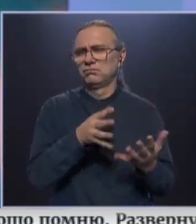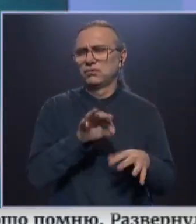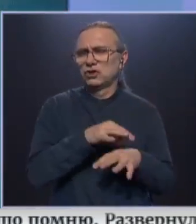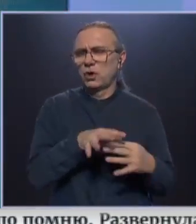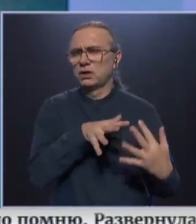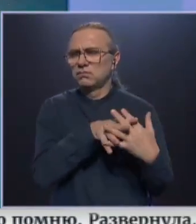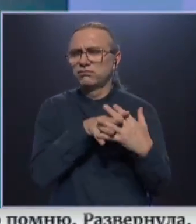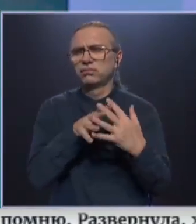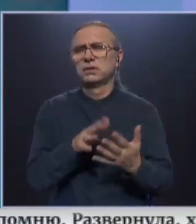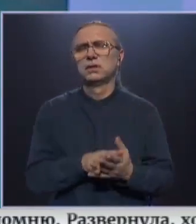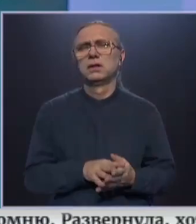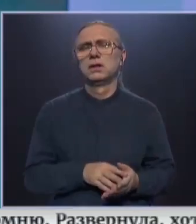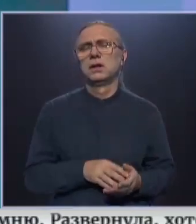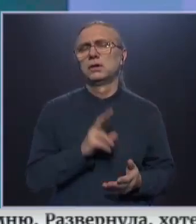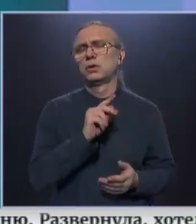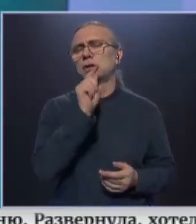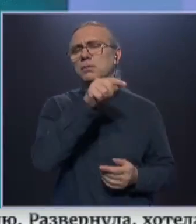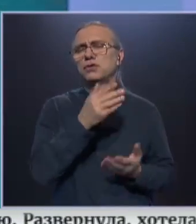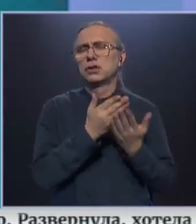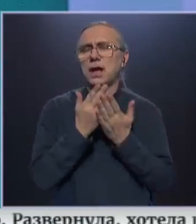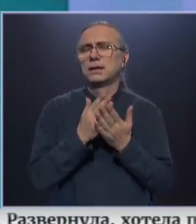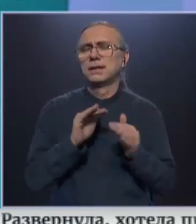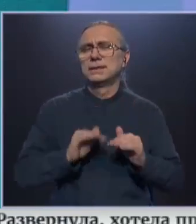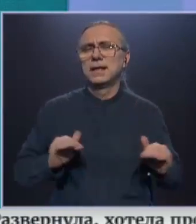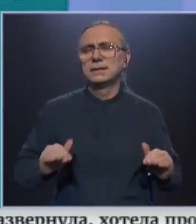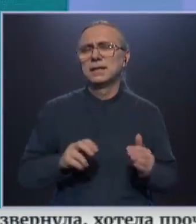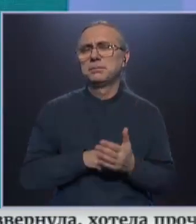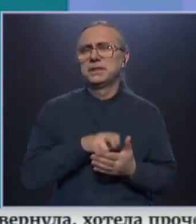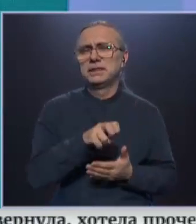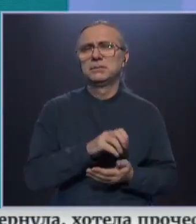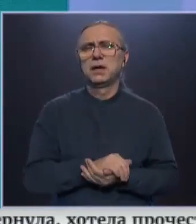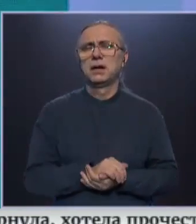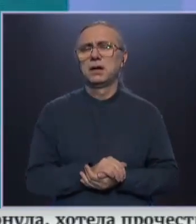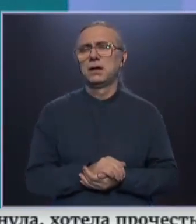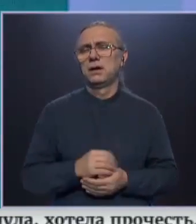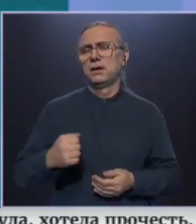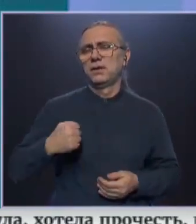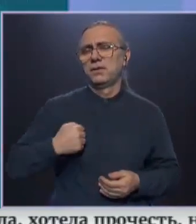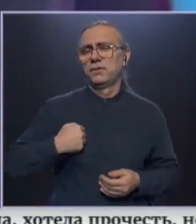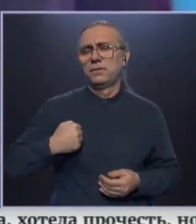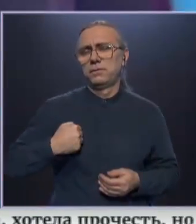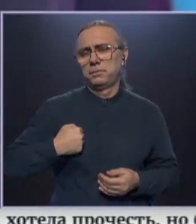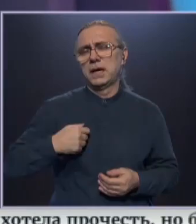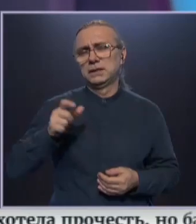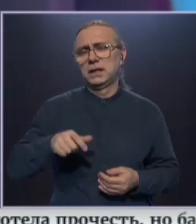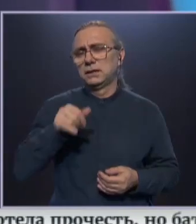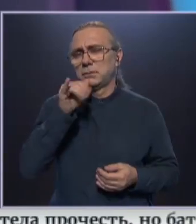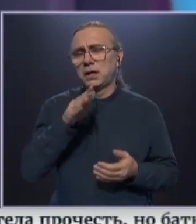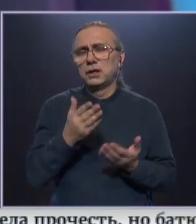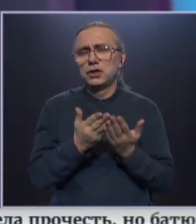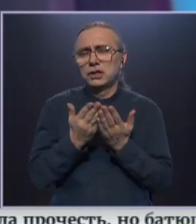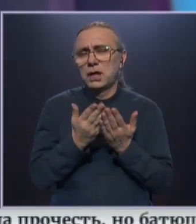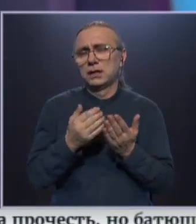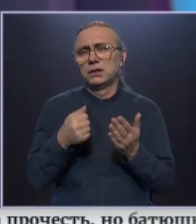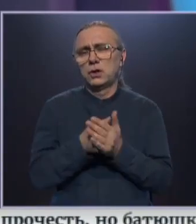И кто-то читает детские письма. Вот мне сегодня прислали, как боец не смог дочитать до конца детское письмо. Он просто